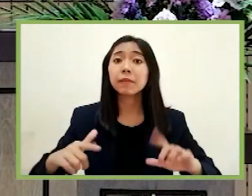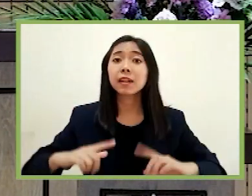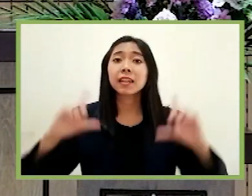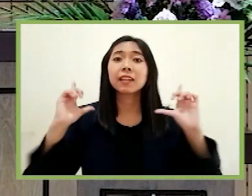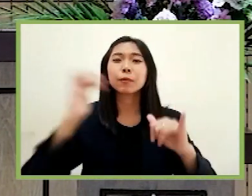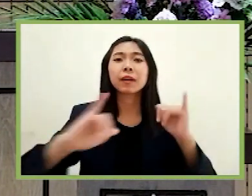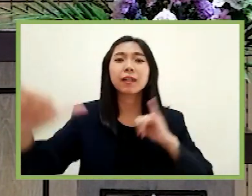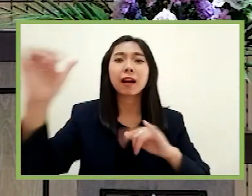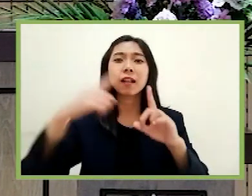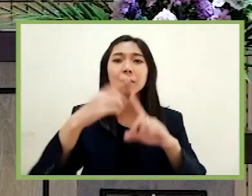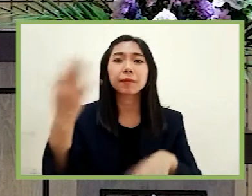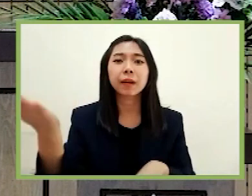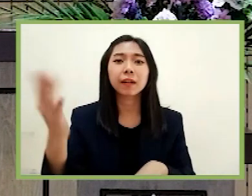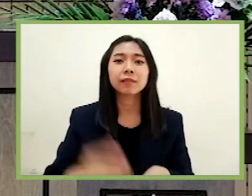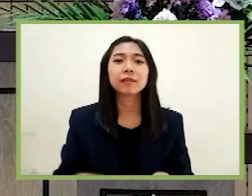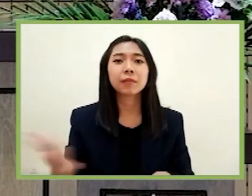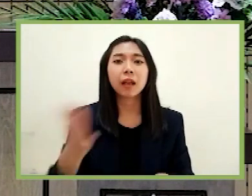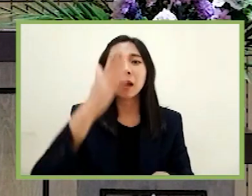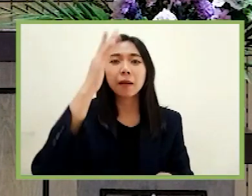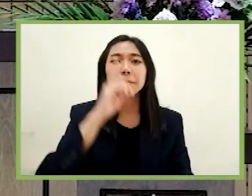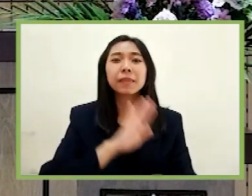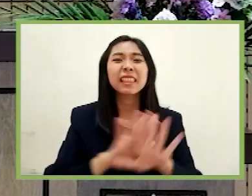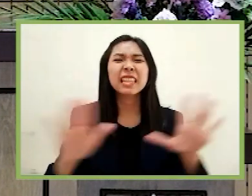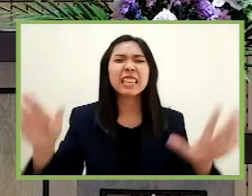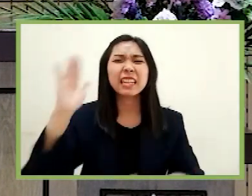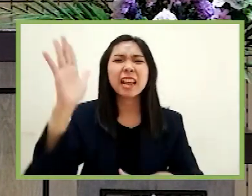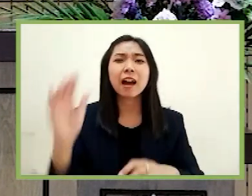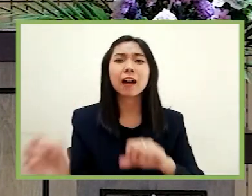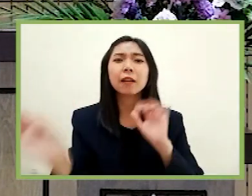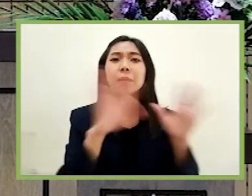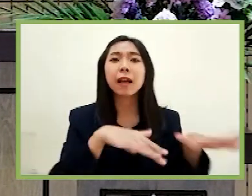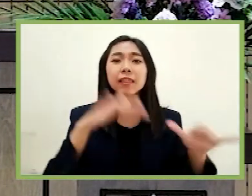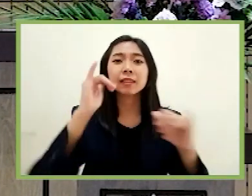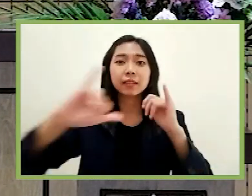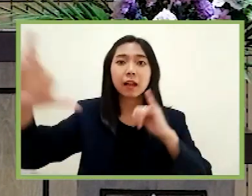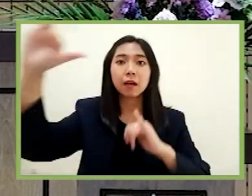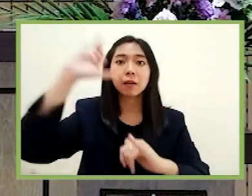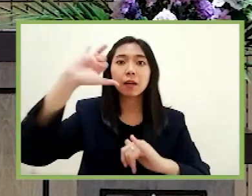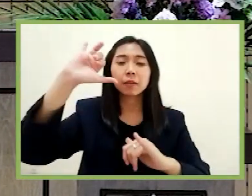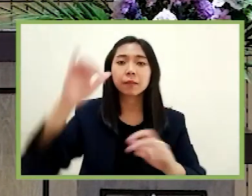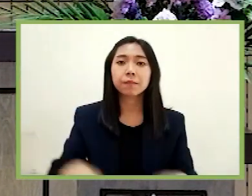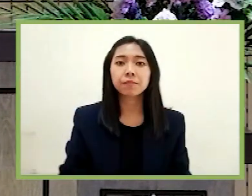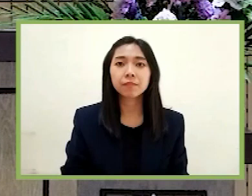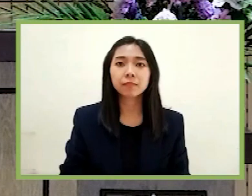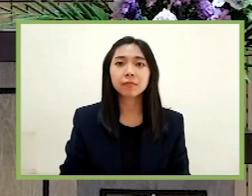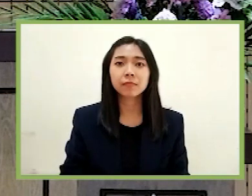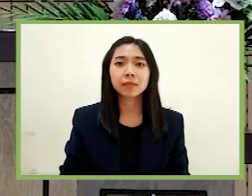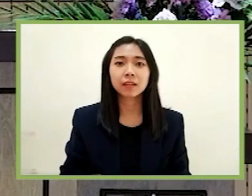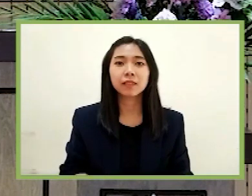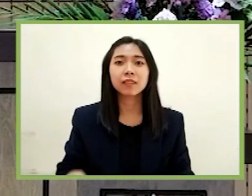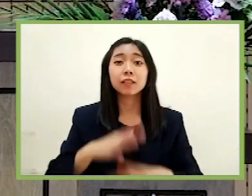kepada mereka dan mereka pasti tidak akan binasa sampai selama-lamanya dan seorangpun tidak